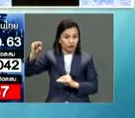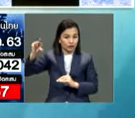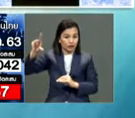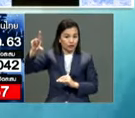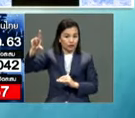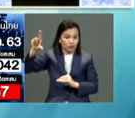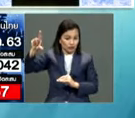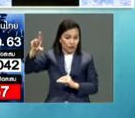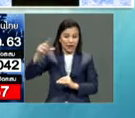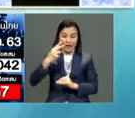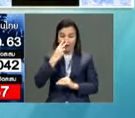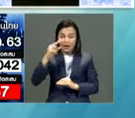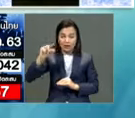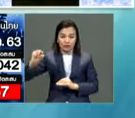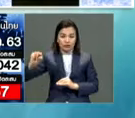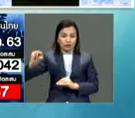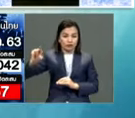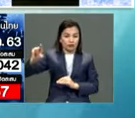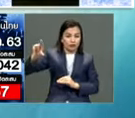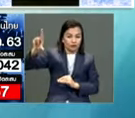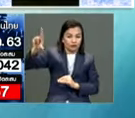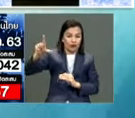ล้านเพราะฉะนั้นค้างอยู่ในระบบคนก็เข้าไม่ได้นะครับวันนี้ประเมินร้านไปสิบล้านกว่าคนต้องกราบขอบพระคุณเป็นอย่างสูงนะครับมีการมาดูคอลัมน์ทางขวามือบนเนี่ยนะครับเนี่ยฮะก็เพิ่มขึ้นเพิ่มขึ้นนะครับเป็นครับที่แต่ละวันThe One